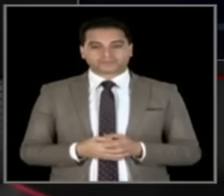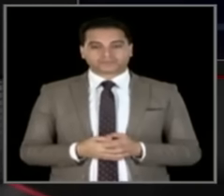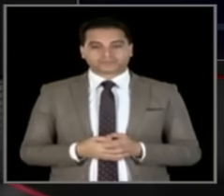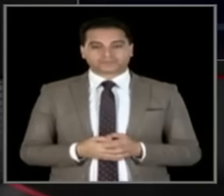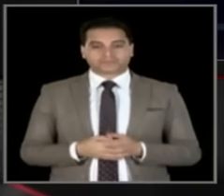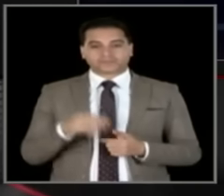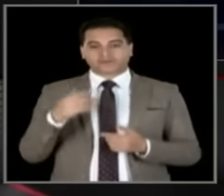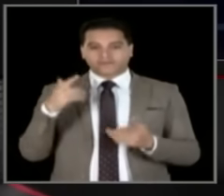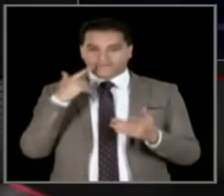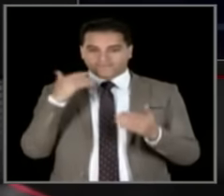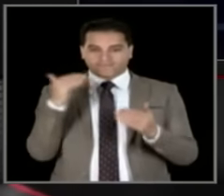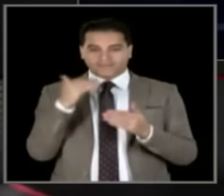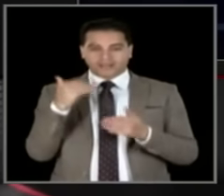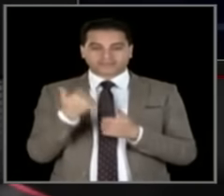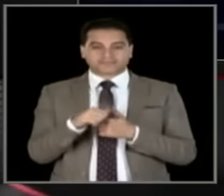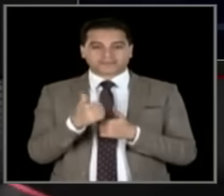فات